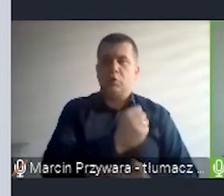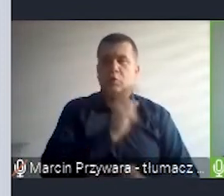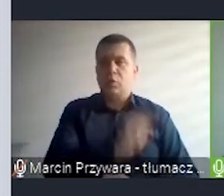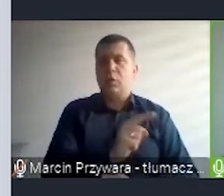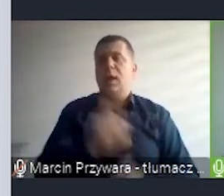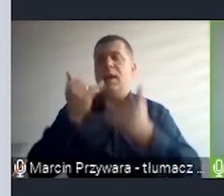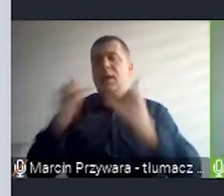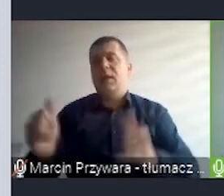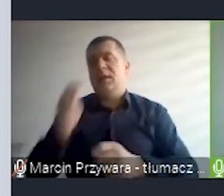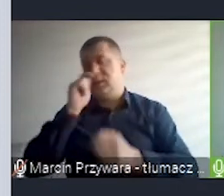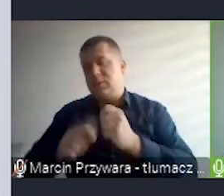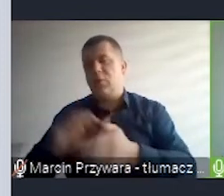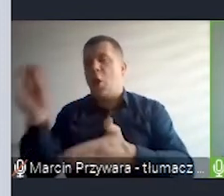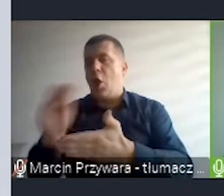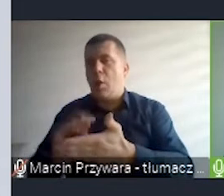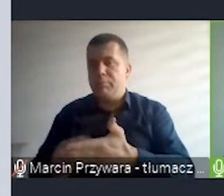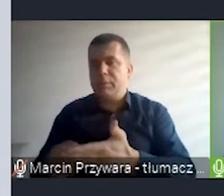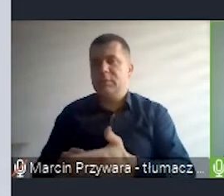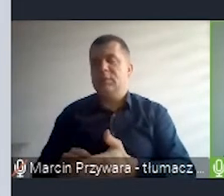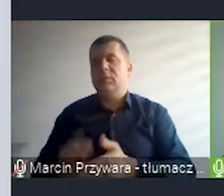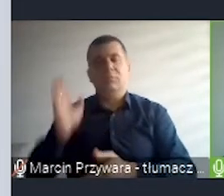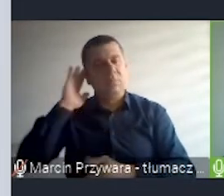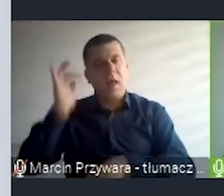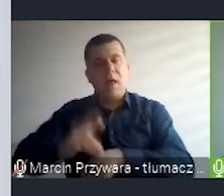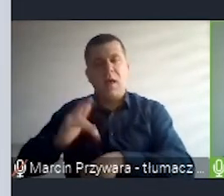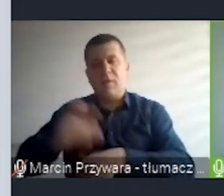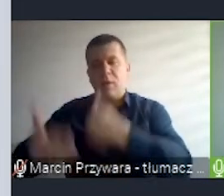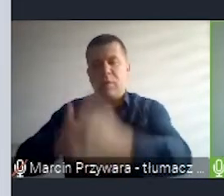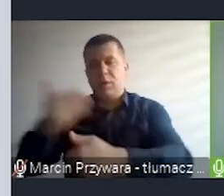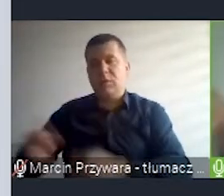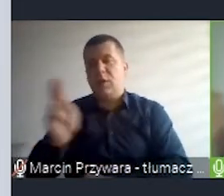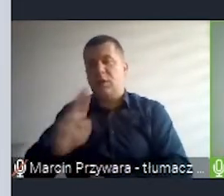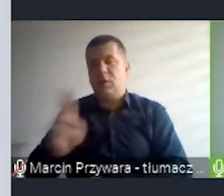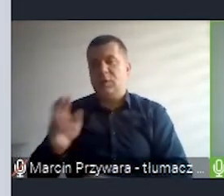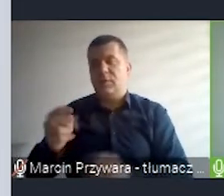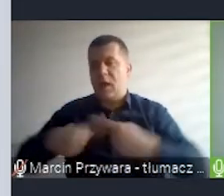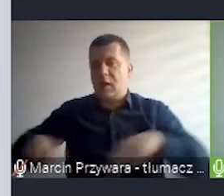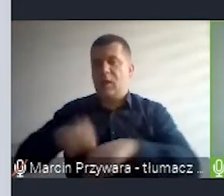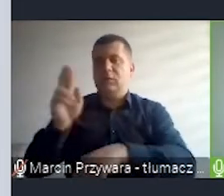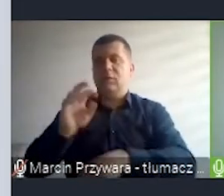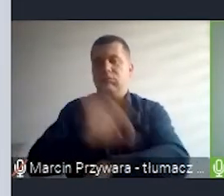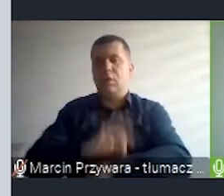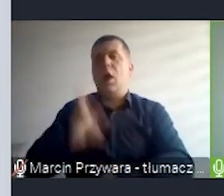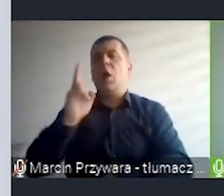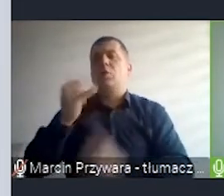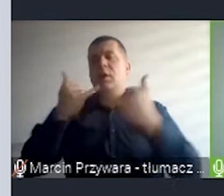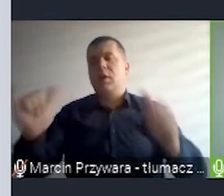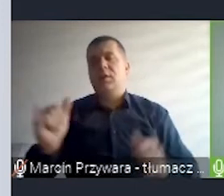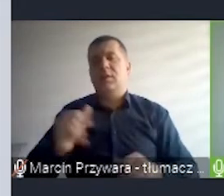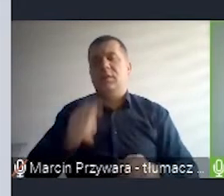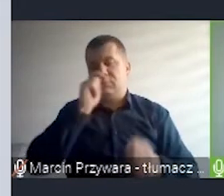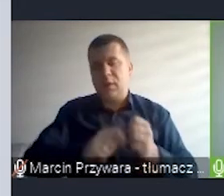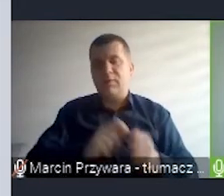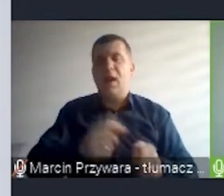inny sprawdza opisy postępu rzeczowego realizacji projektu, a kto inny weryfikuje prawidłowość